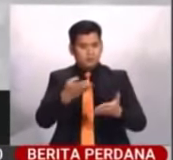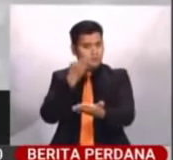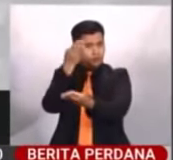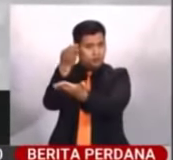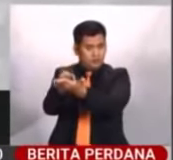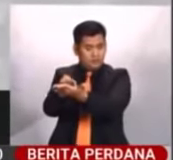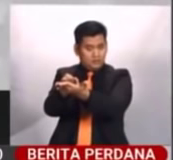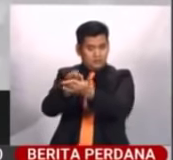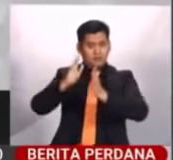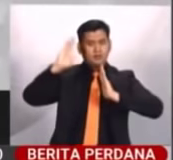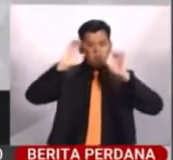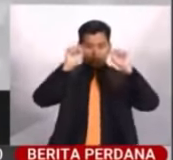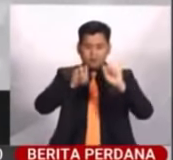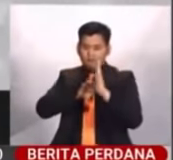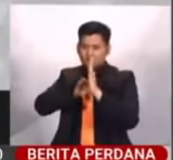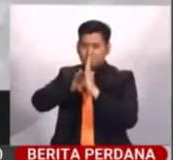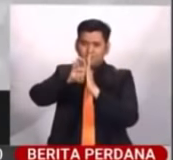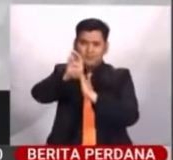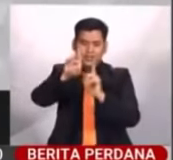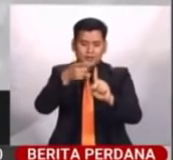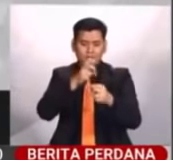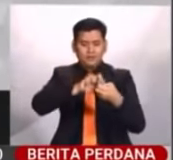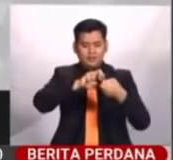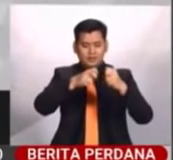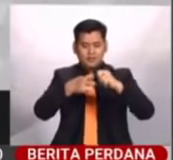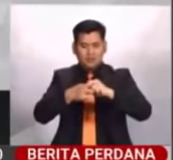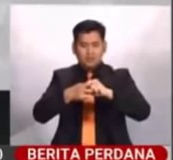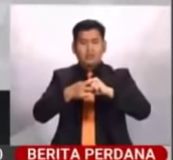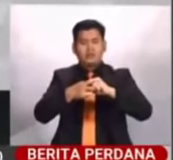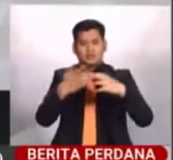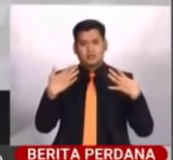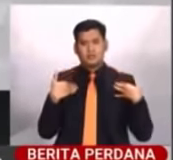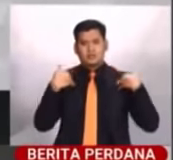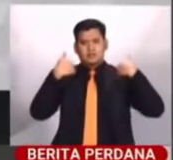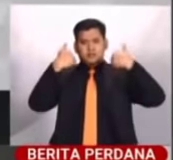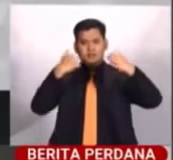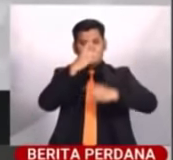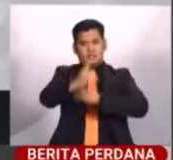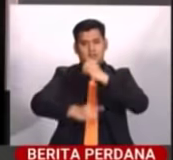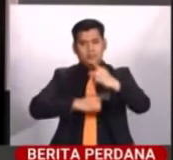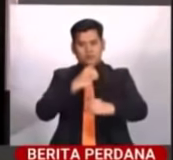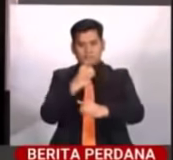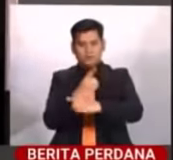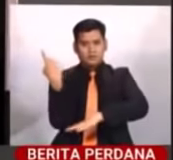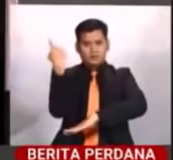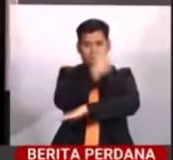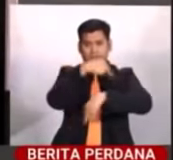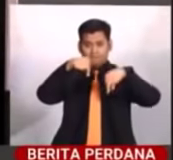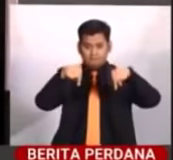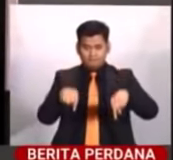negara memacu pertumbuhan di sebalik krisis kesihatan global ketika ini.